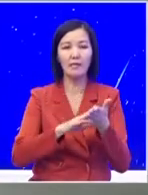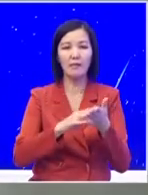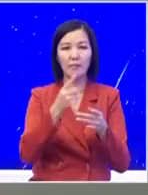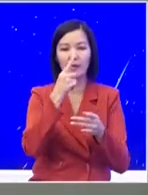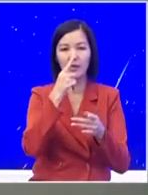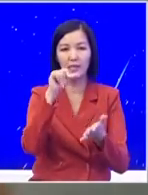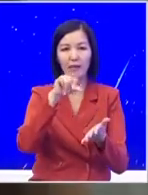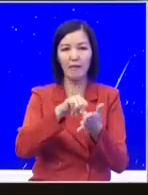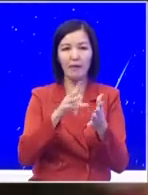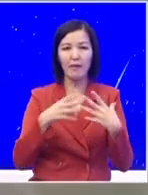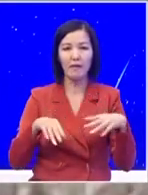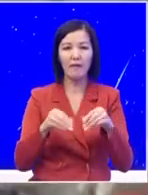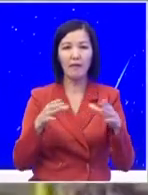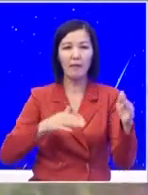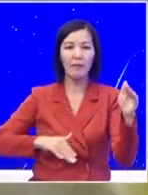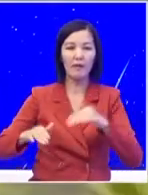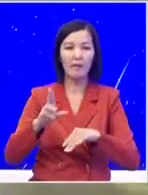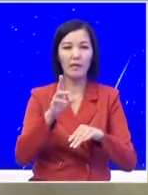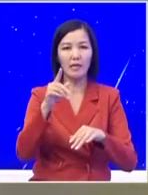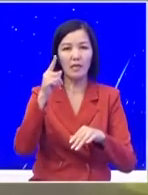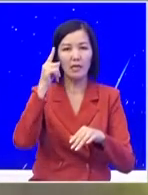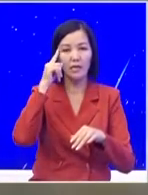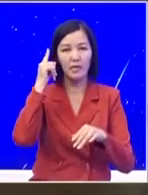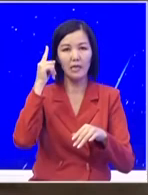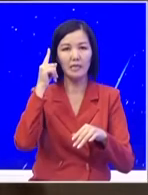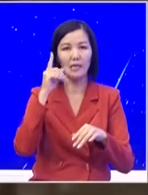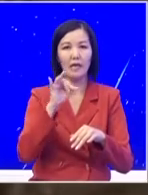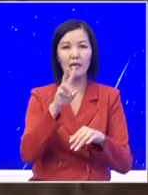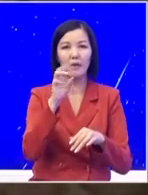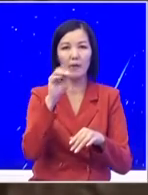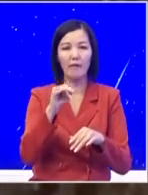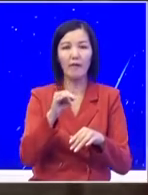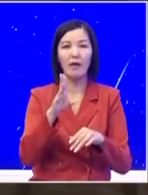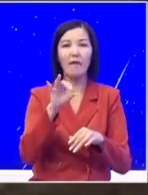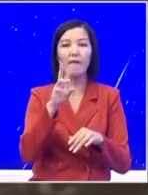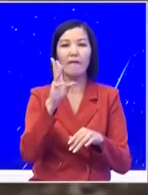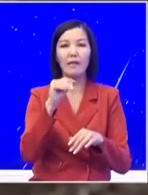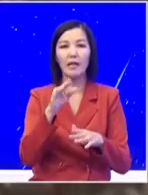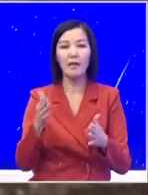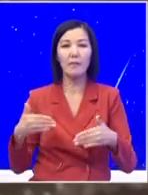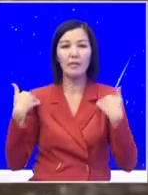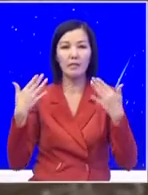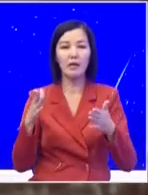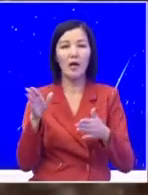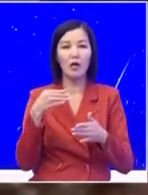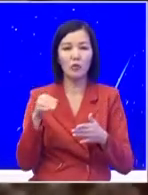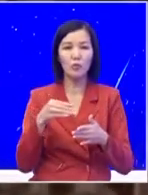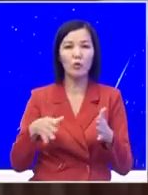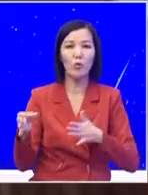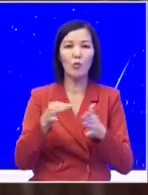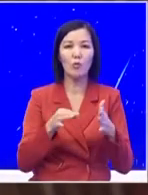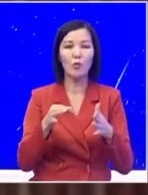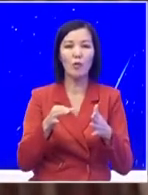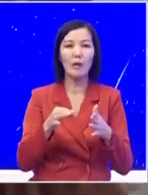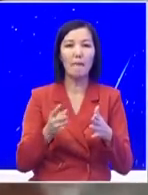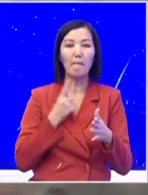зафиксировано представителем Федерации плавания Кыргызстана Ахметом Анарбаевым. Виталий Худяков представляет Актюбинскую область. Он